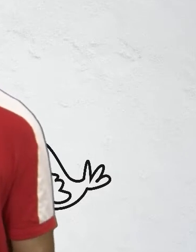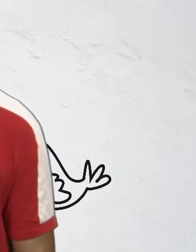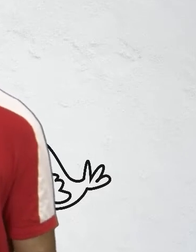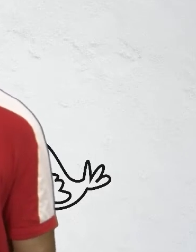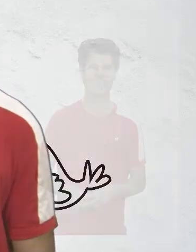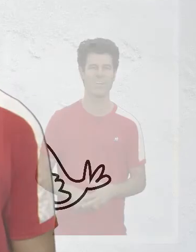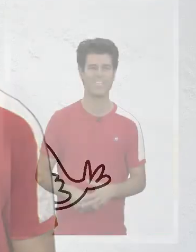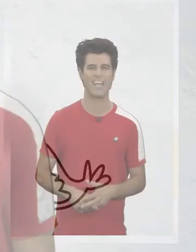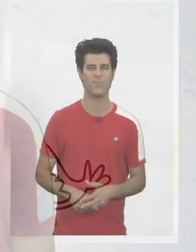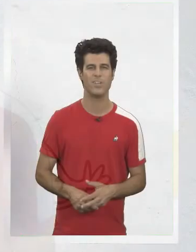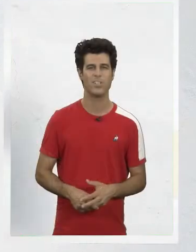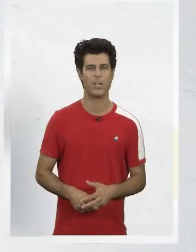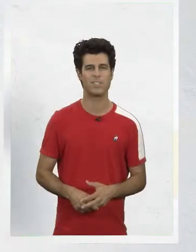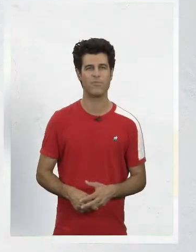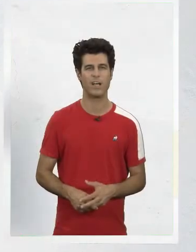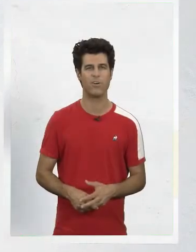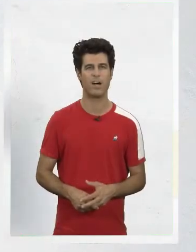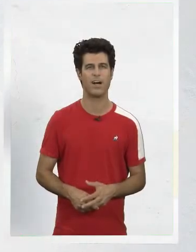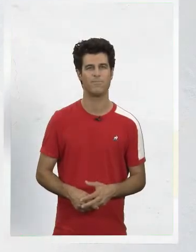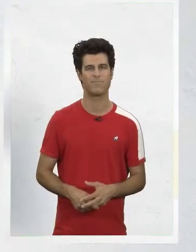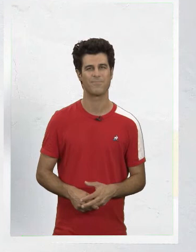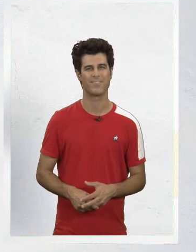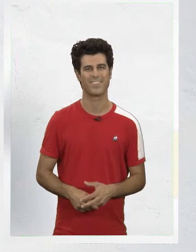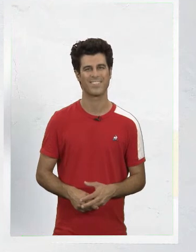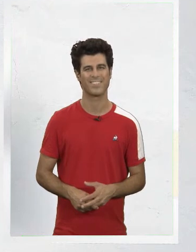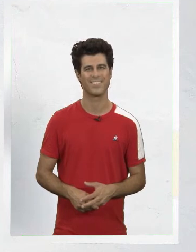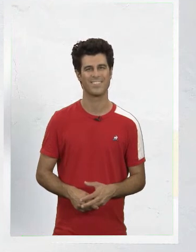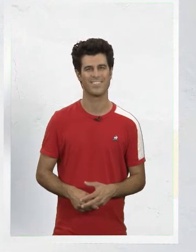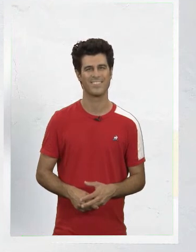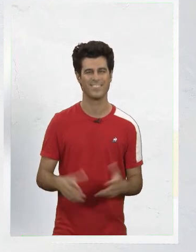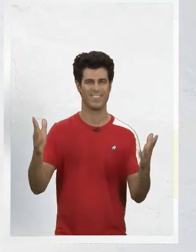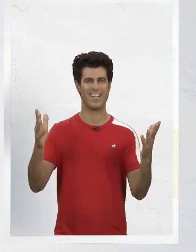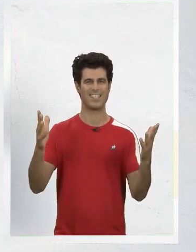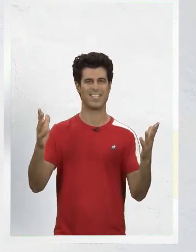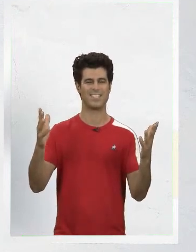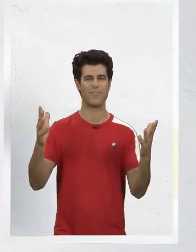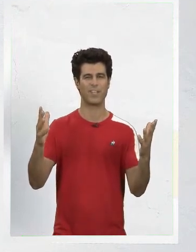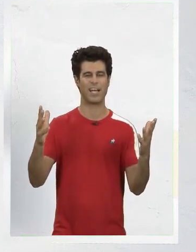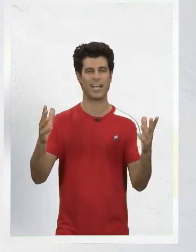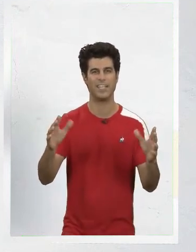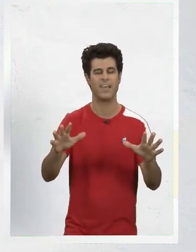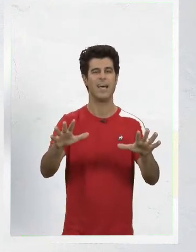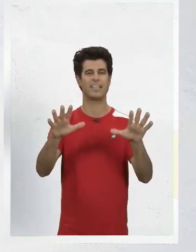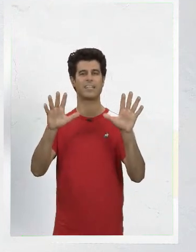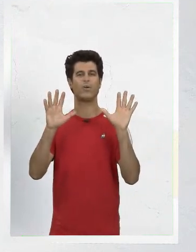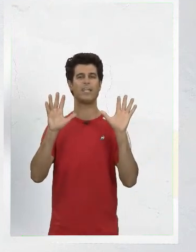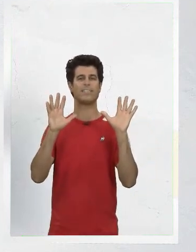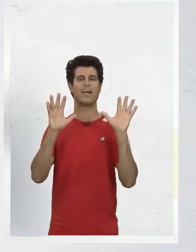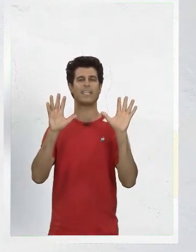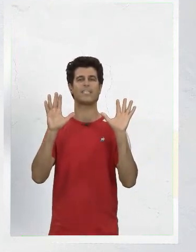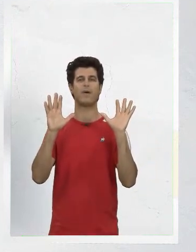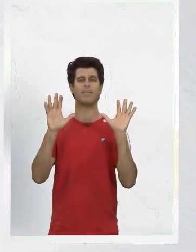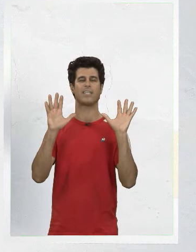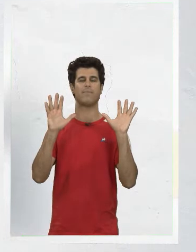והנה, הם כבר איתנו. שלום סבתא רוחה! שלום! איזה סבתא חייכנית. את רק יכולה